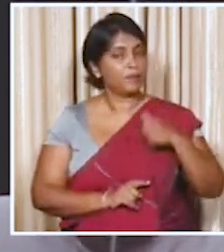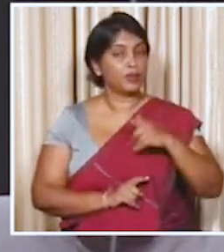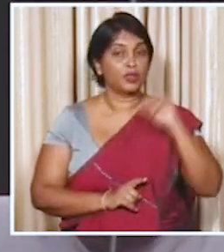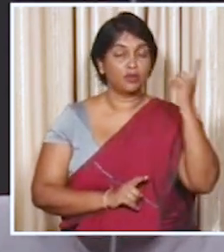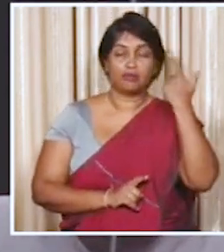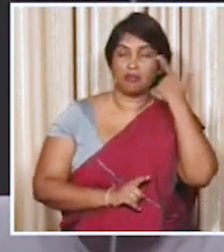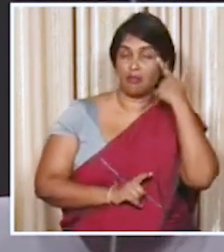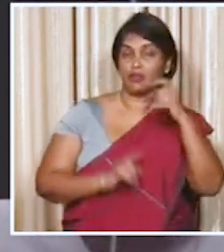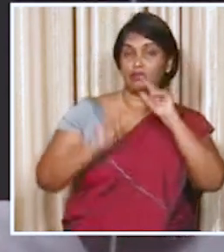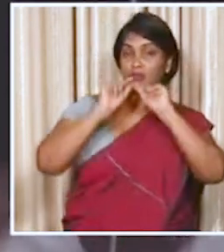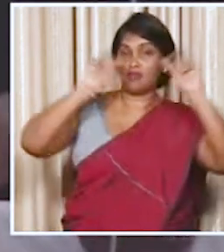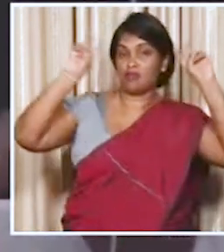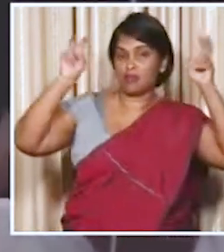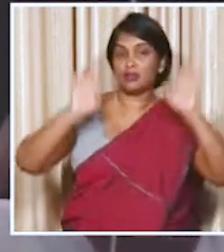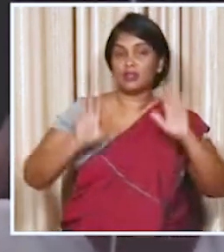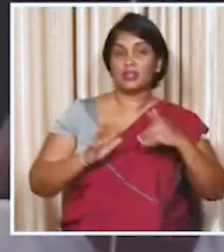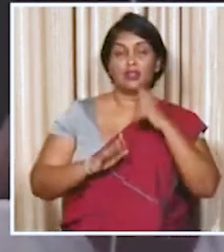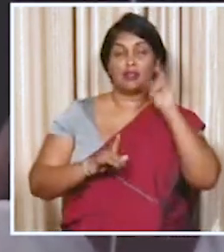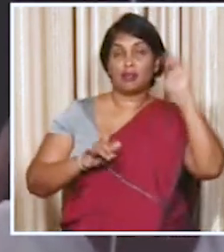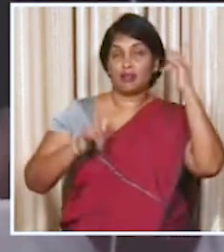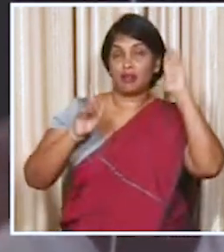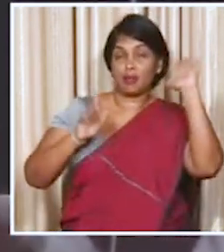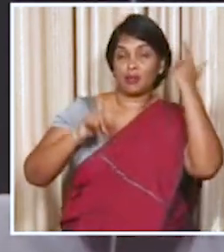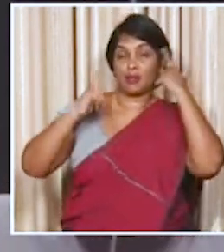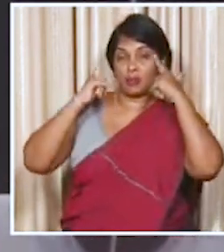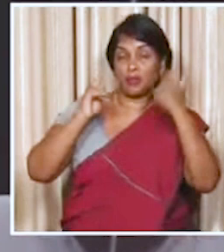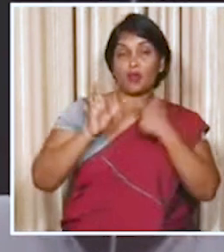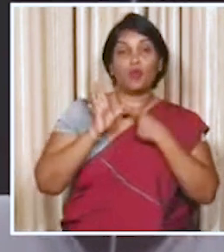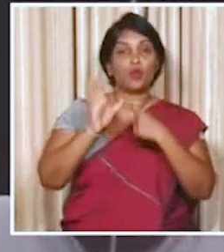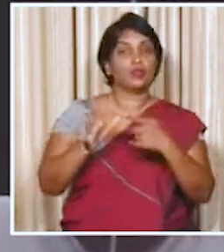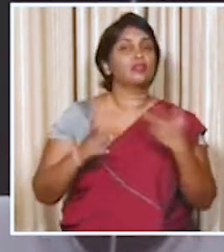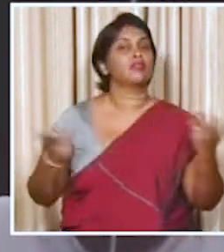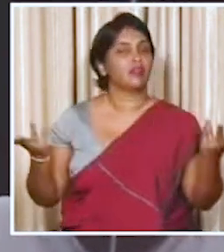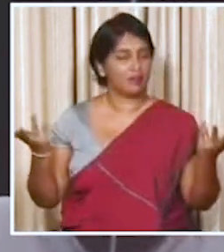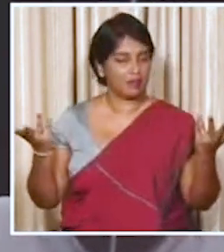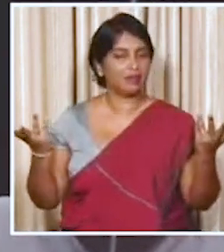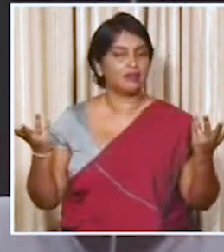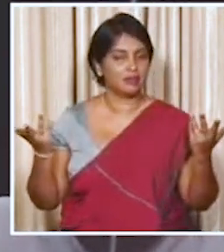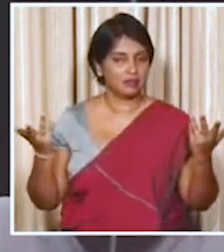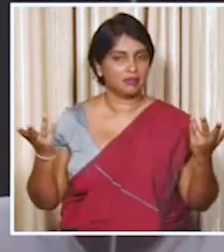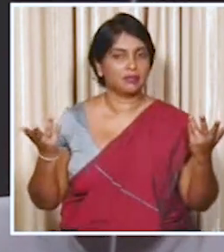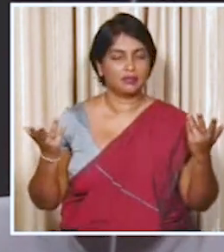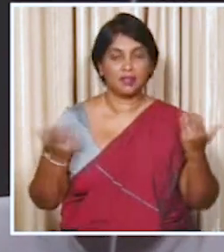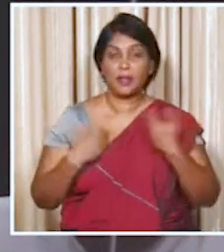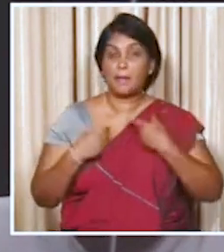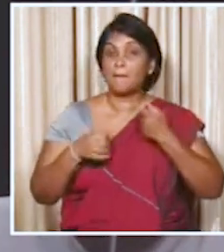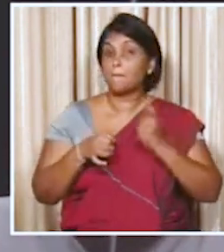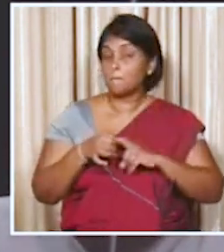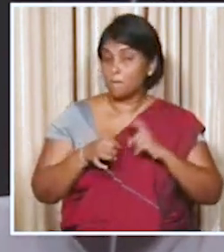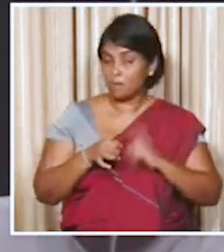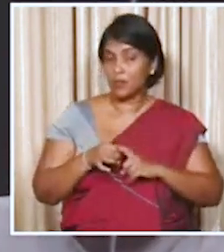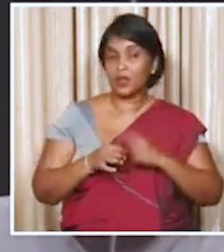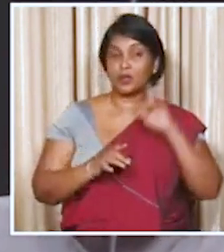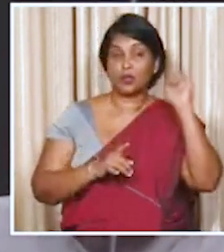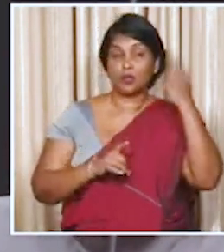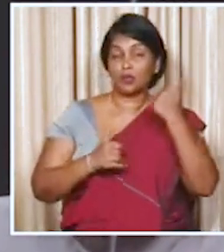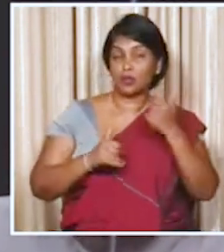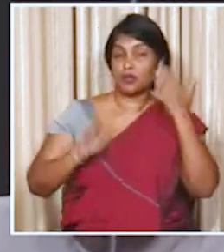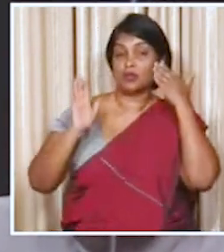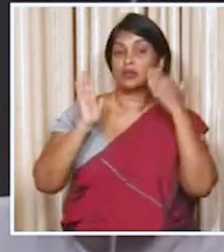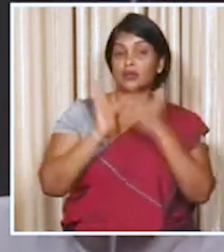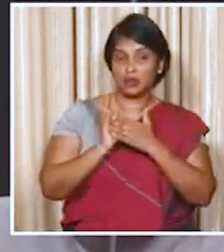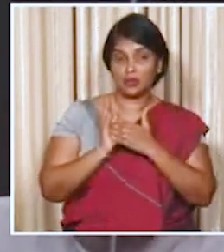ජනප්‍රිය මාතෘකා ගේනවා. හැබැයි ජනප්‍රිය මාතෘකාව වලට පිළිතුරු නැහැ මන්ත්‍රීතුමිය. ඒකයි මගේ ප්‍රශ්නේ. මගේ ප්‍රශ්නය ජනප්‍රිය මාතෘකාව